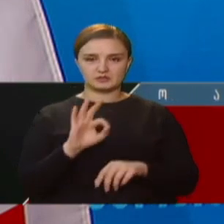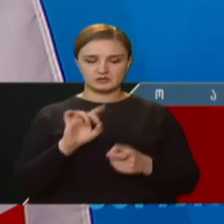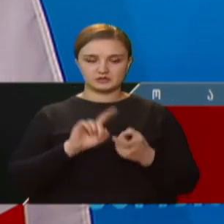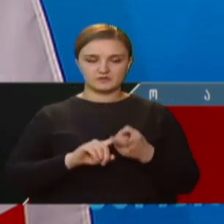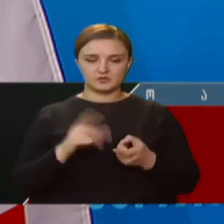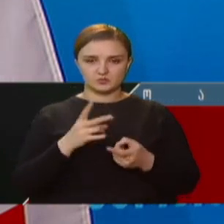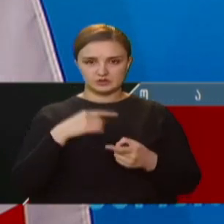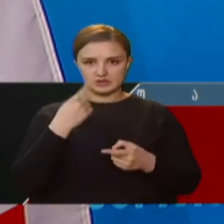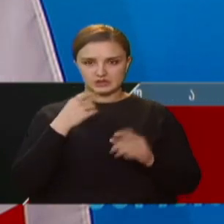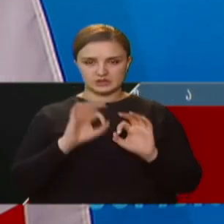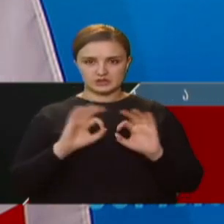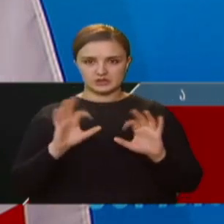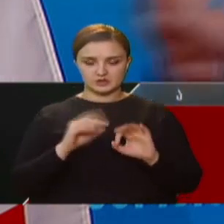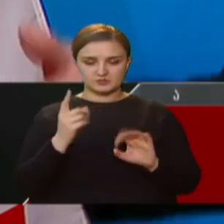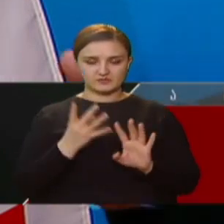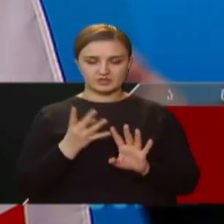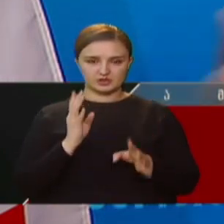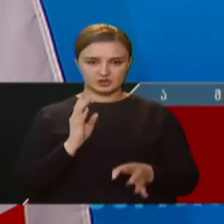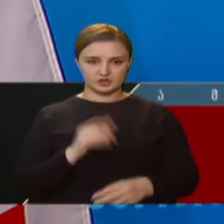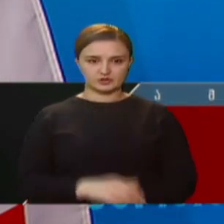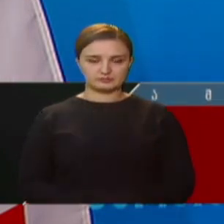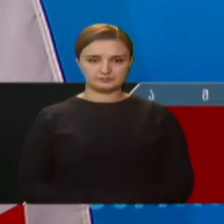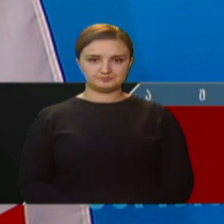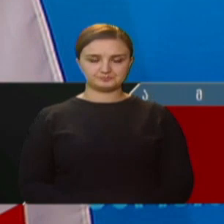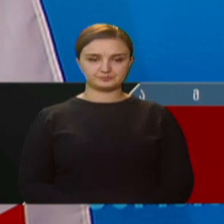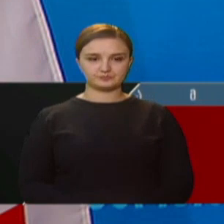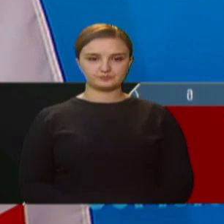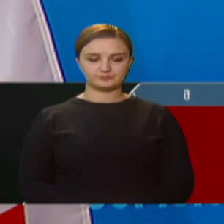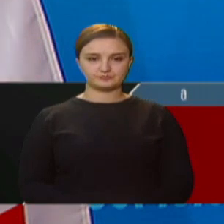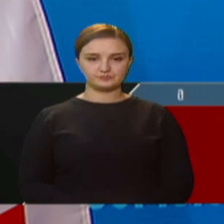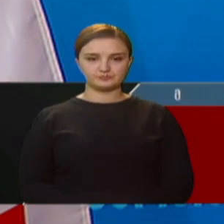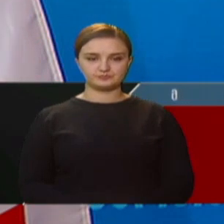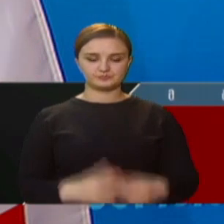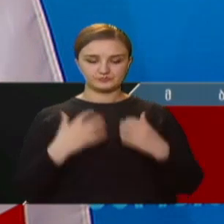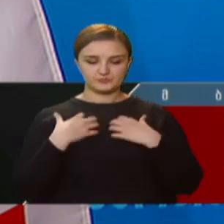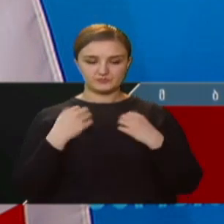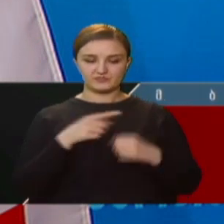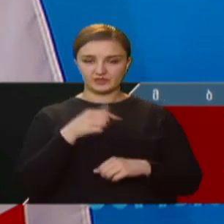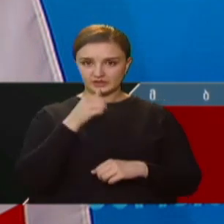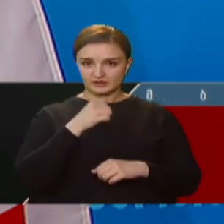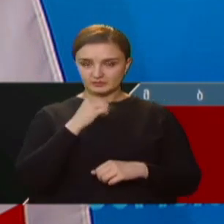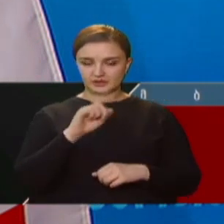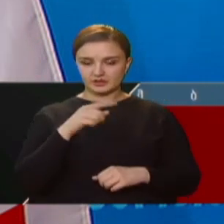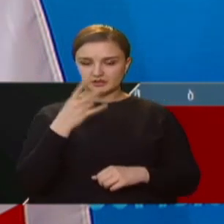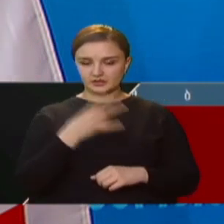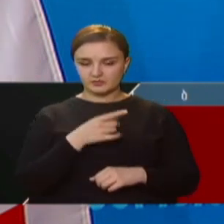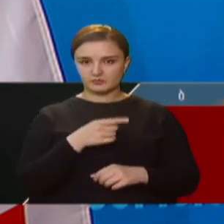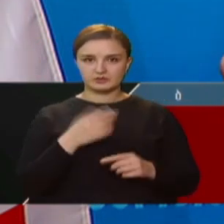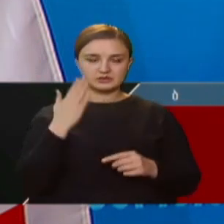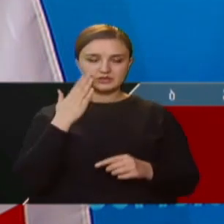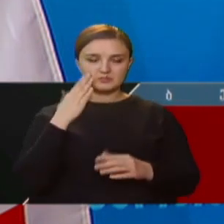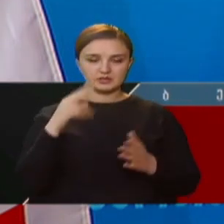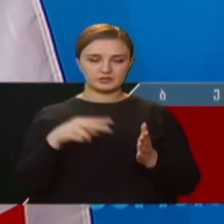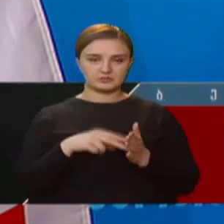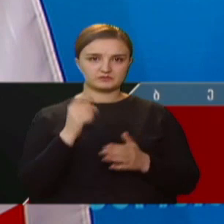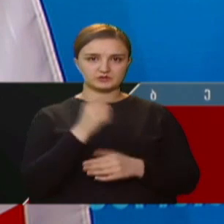უნდა ისაუბროს პირველ რიგში ჩანდაცვის ექსპერტმა და რასაკვირველია ამასთანავე სამართლებრივი შეფასება